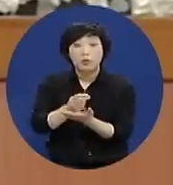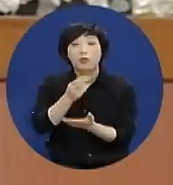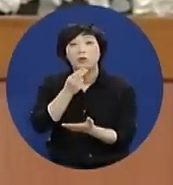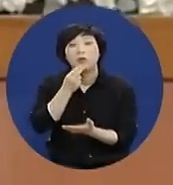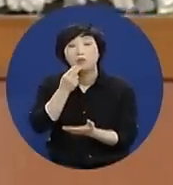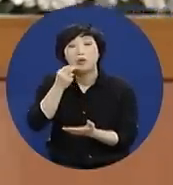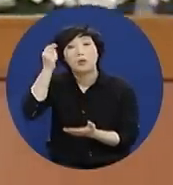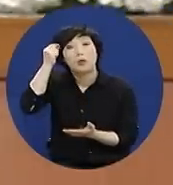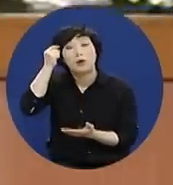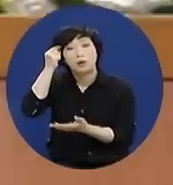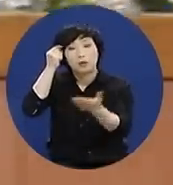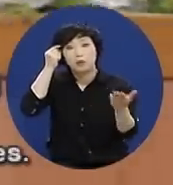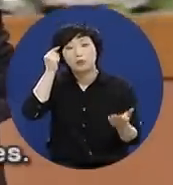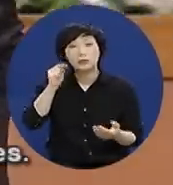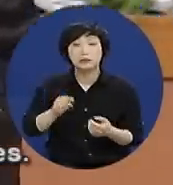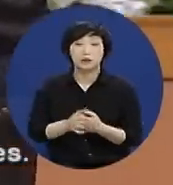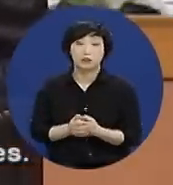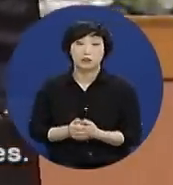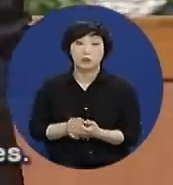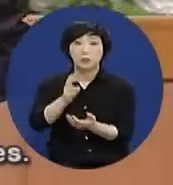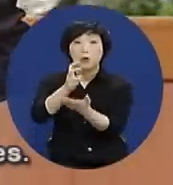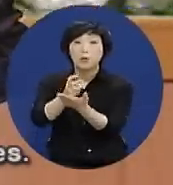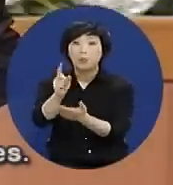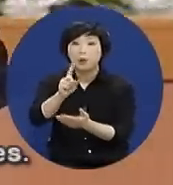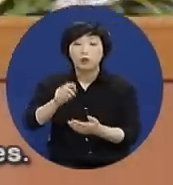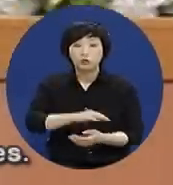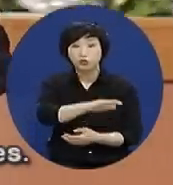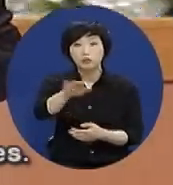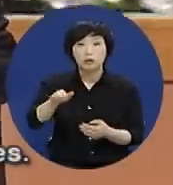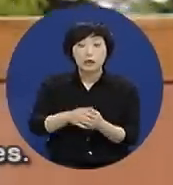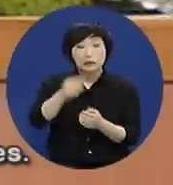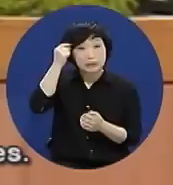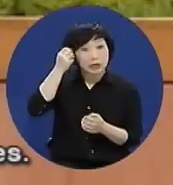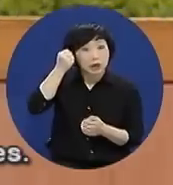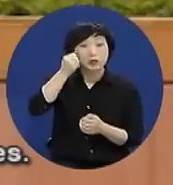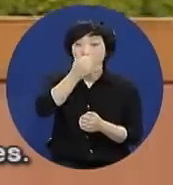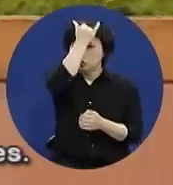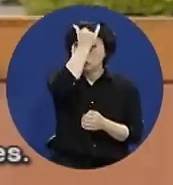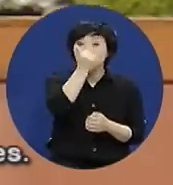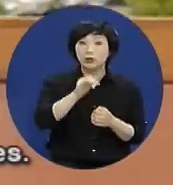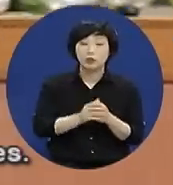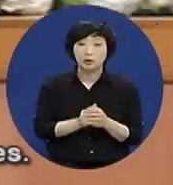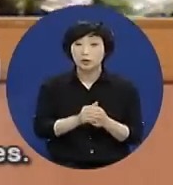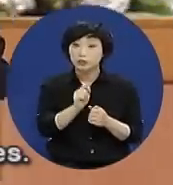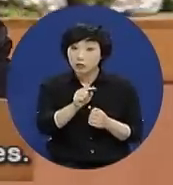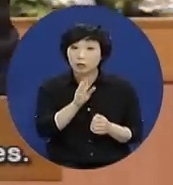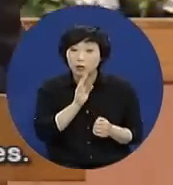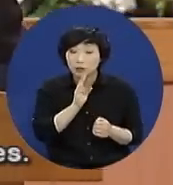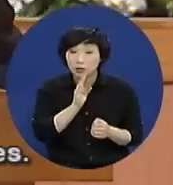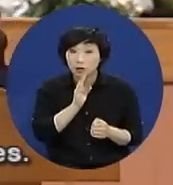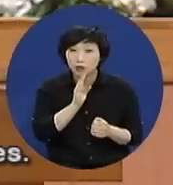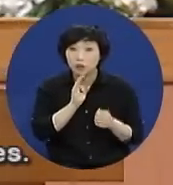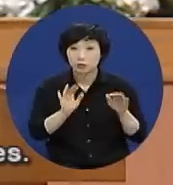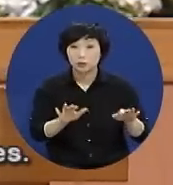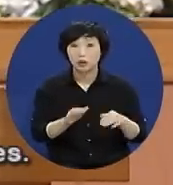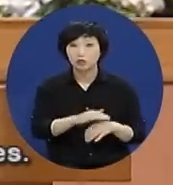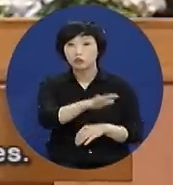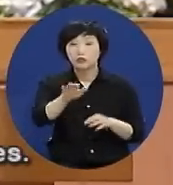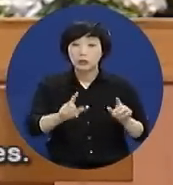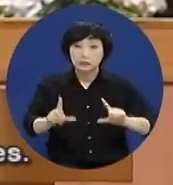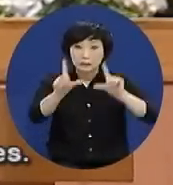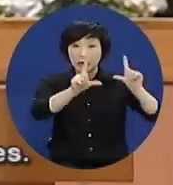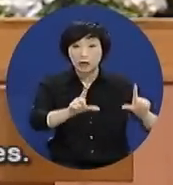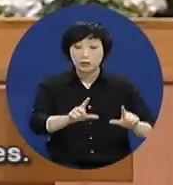守らないですか方は私たちが言う時は倫理的徳的